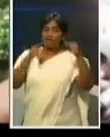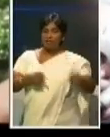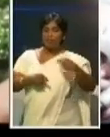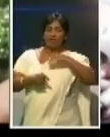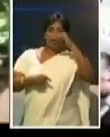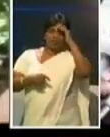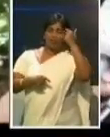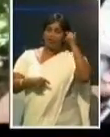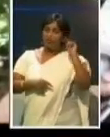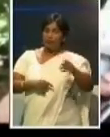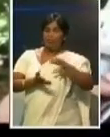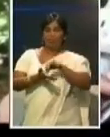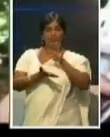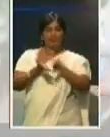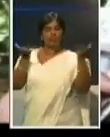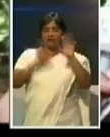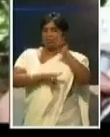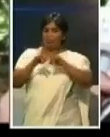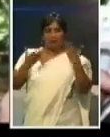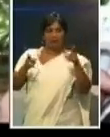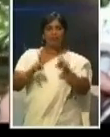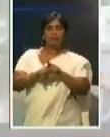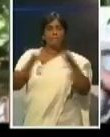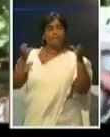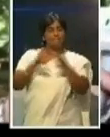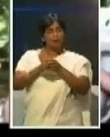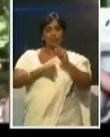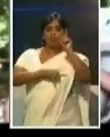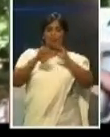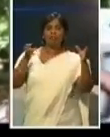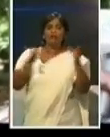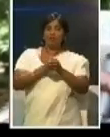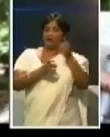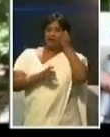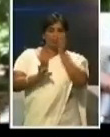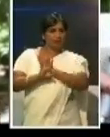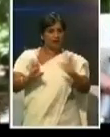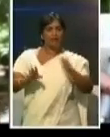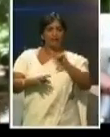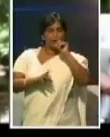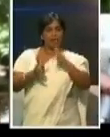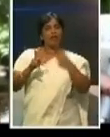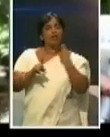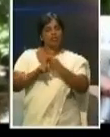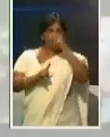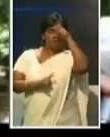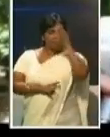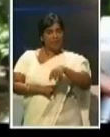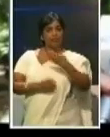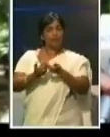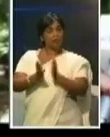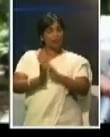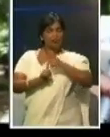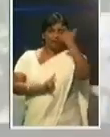නායකවරයා පිළිබඳව තීරණයක් ගැනීම සඳහා රැස්ුනේ නැහැ. ඒ අනුව මේක පක්ෂයේ පාර්ලිමේන්තු කණ්ඩායමේ තීරණයකුත් නෙමෙයි. ඒ කියන්නේ කොටින්ම අකිල විරාජ් මහතුමා විසින්